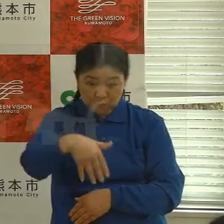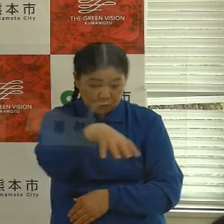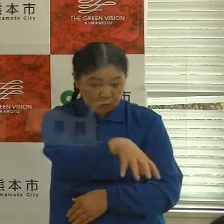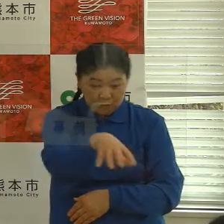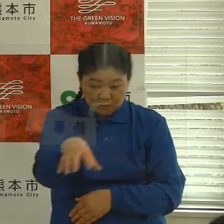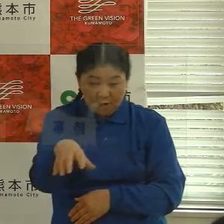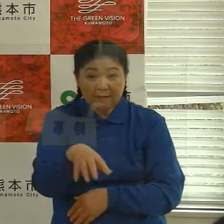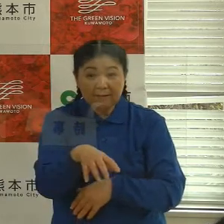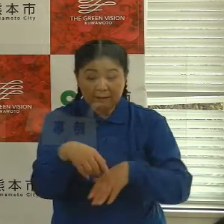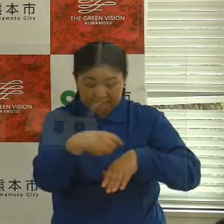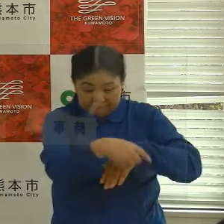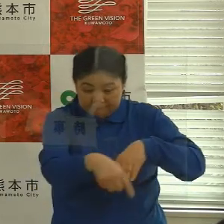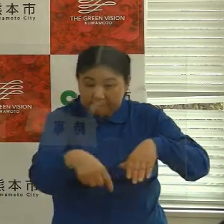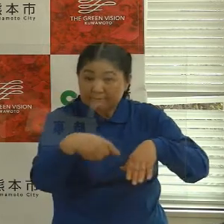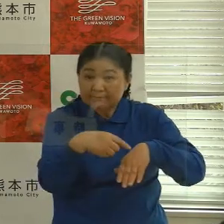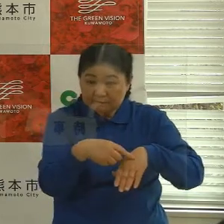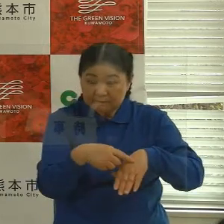ね、